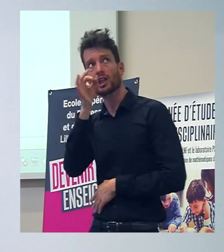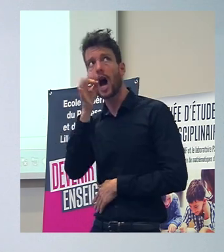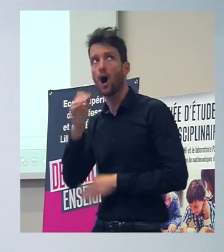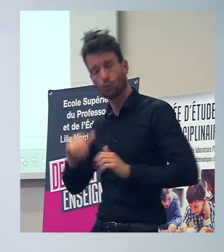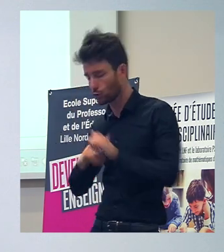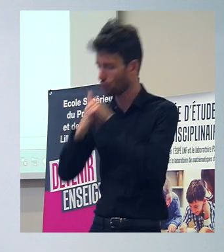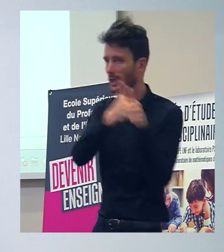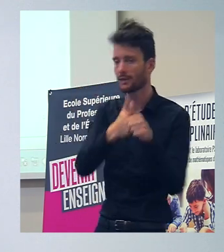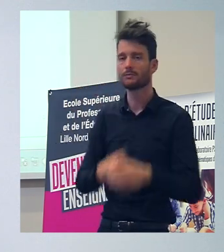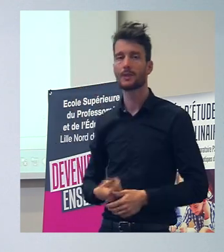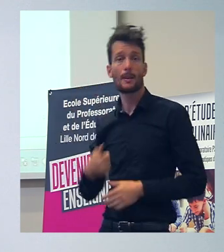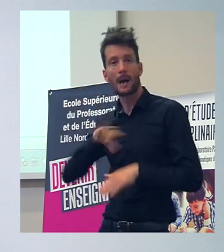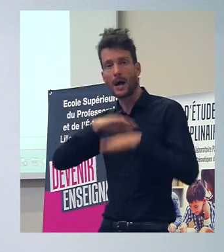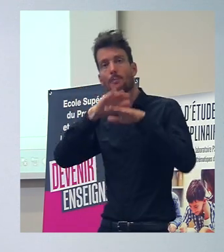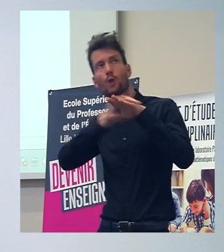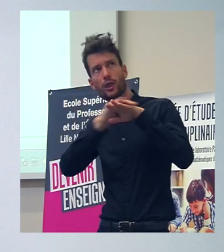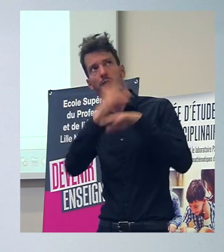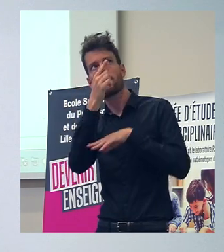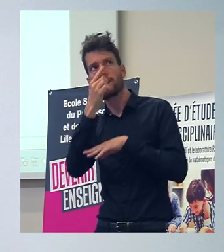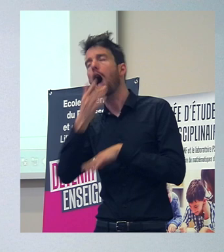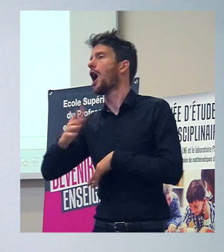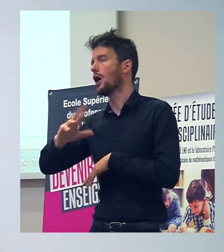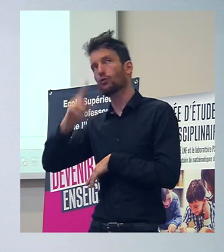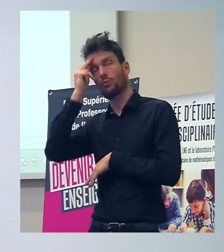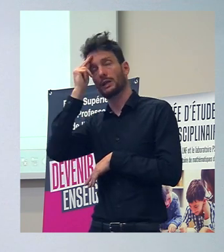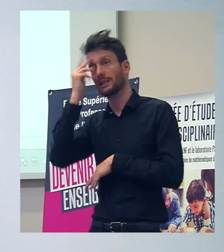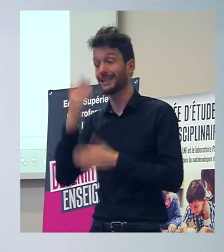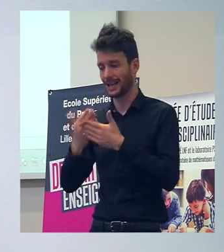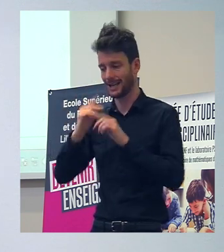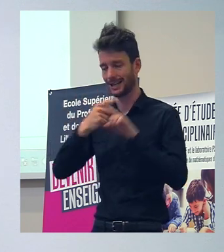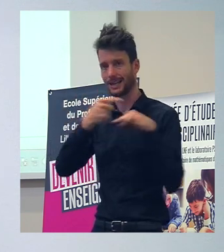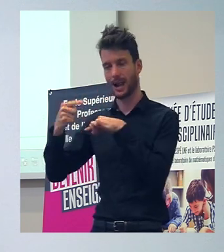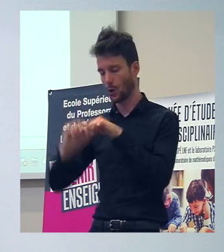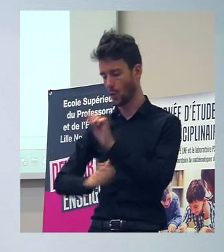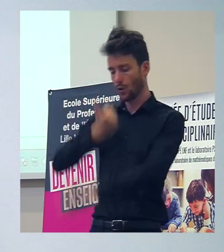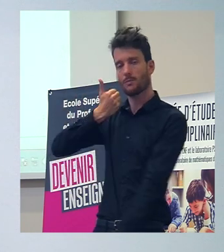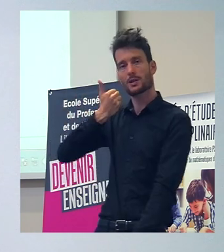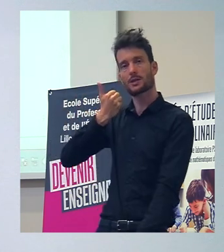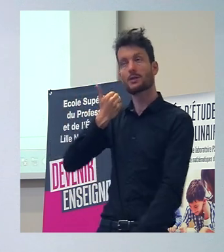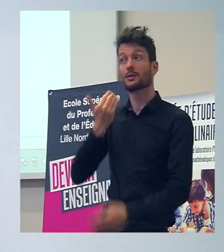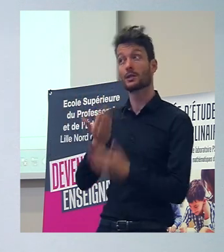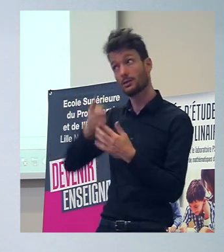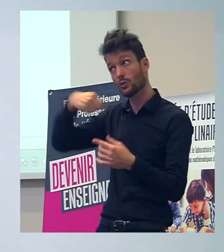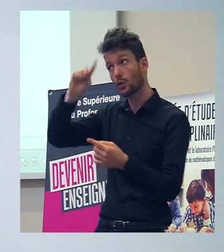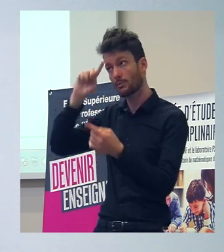retrouvé les raisons de la validité. C'est ça l'autonomie. Et ça, c'est notre